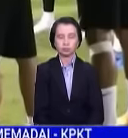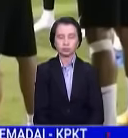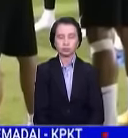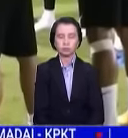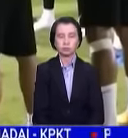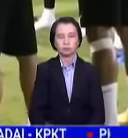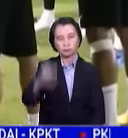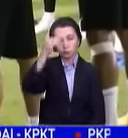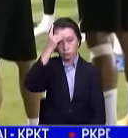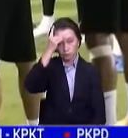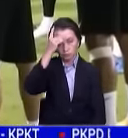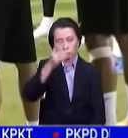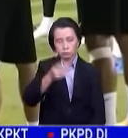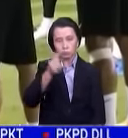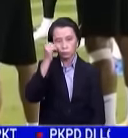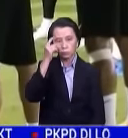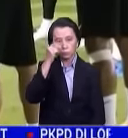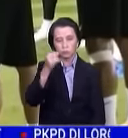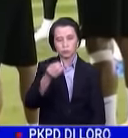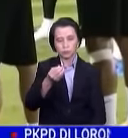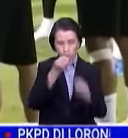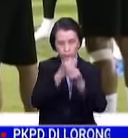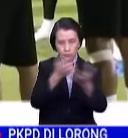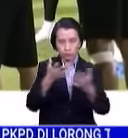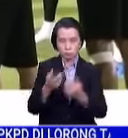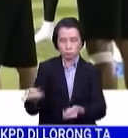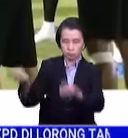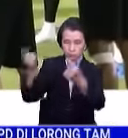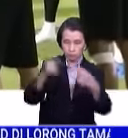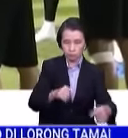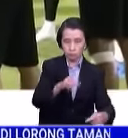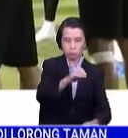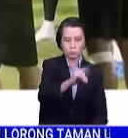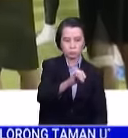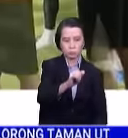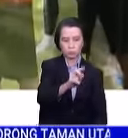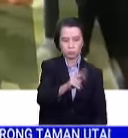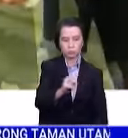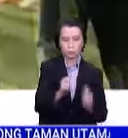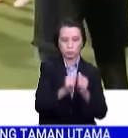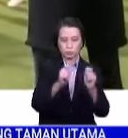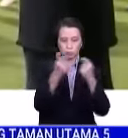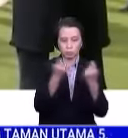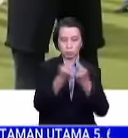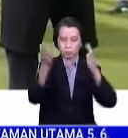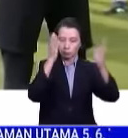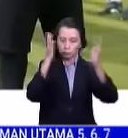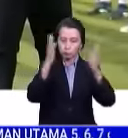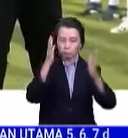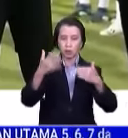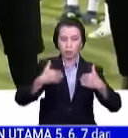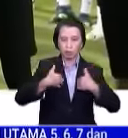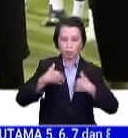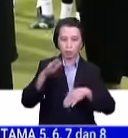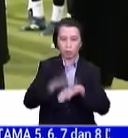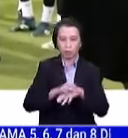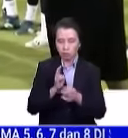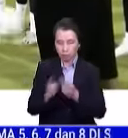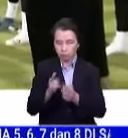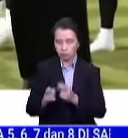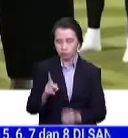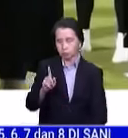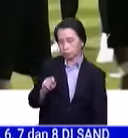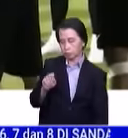Sementara itu, Dato' Hamidin Muhammad Amin turut mendedahkan kehadiran Dion Cools bersama pasukan Harimau Malaya adalah atas usaha